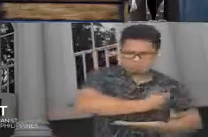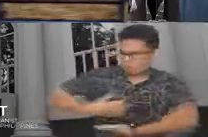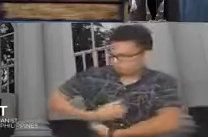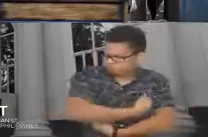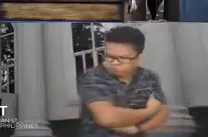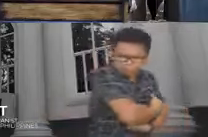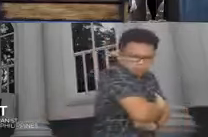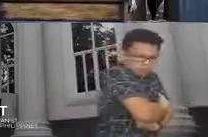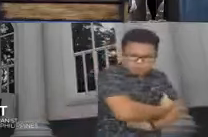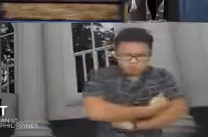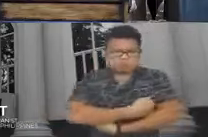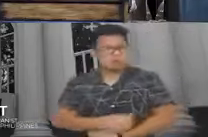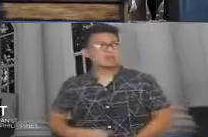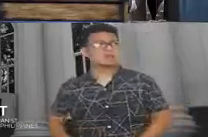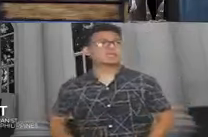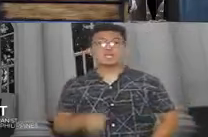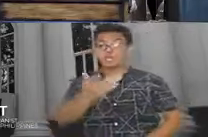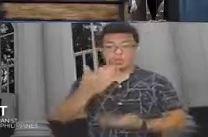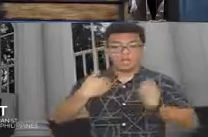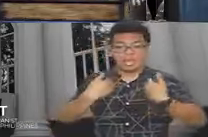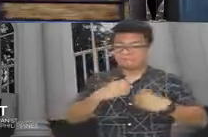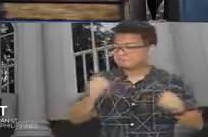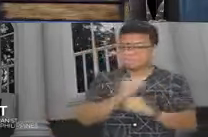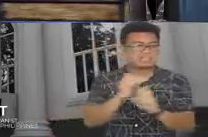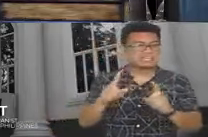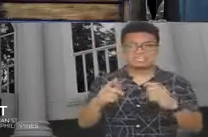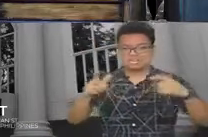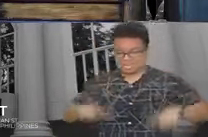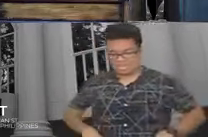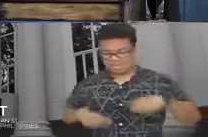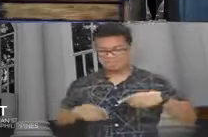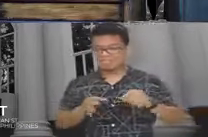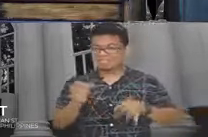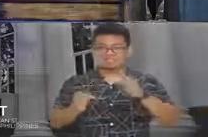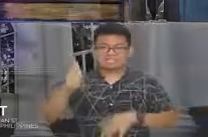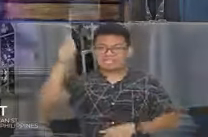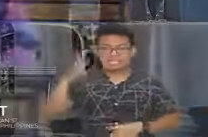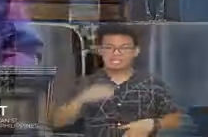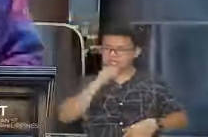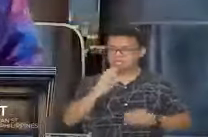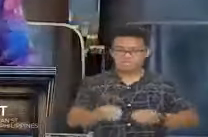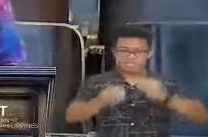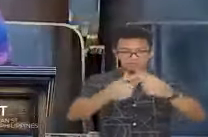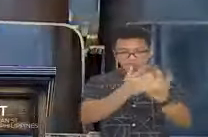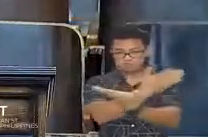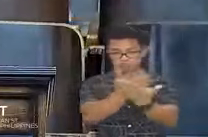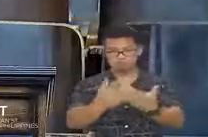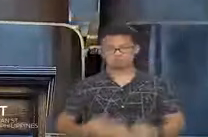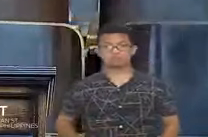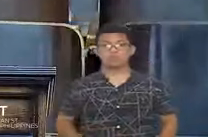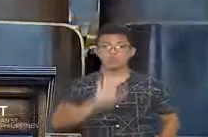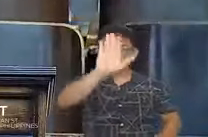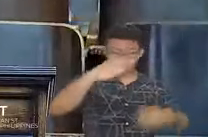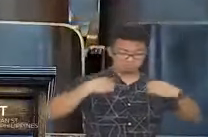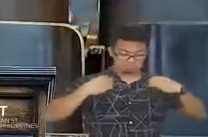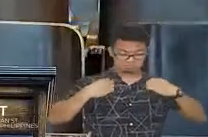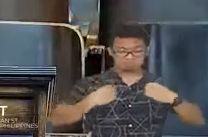giyod ka giyod. You have nothing in your life if God did not give it to you. Kanang emong sinina,